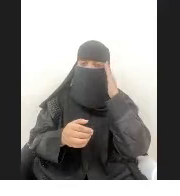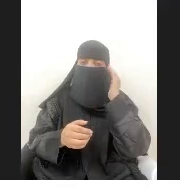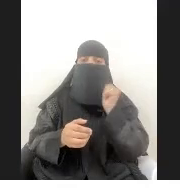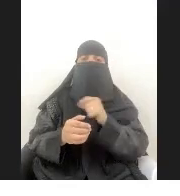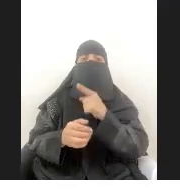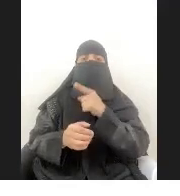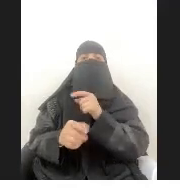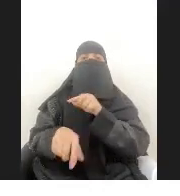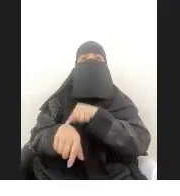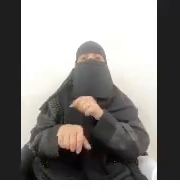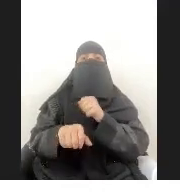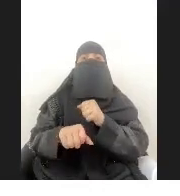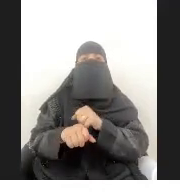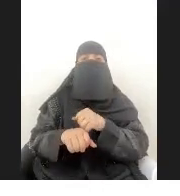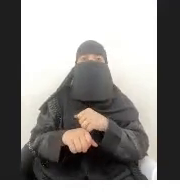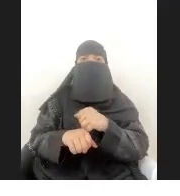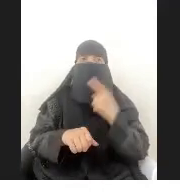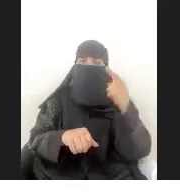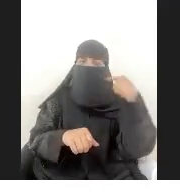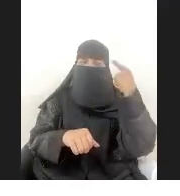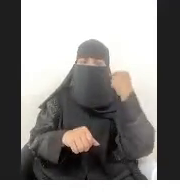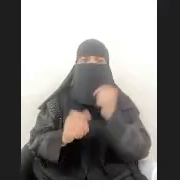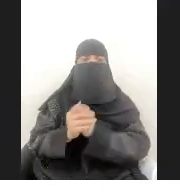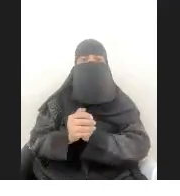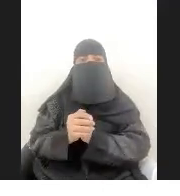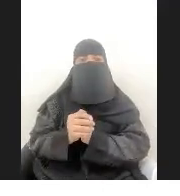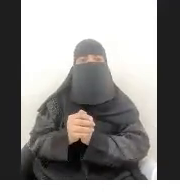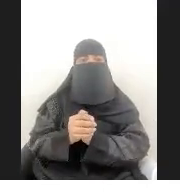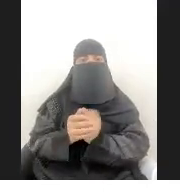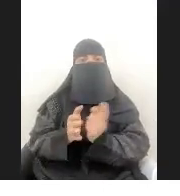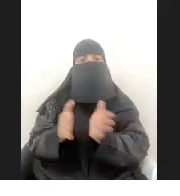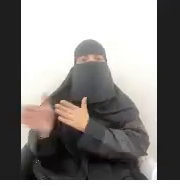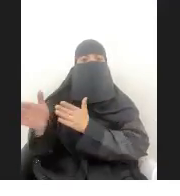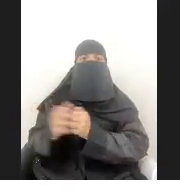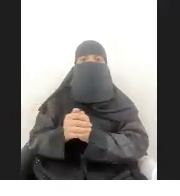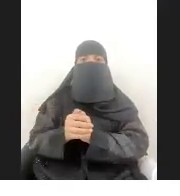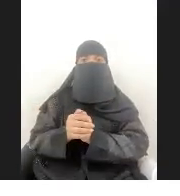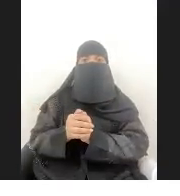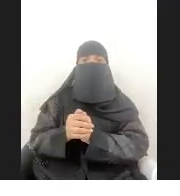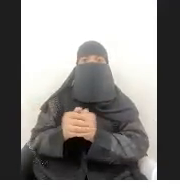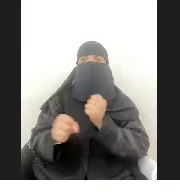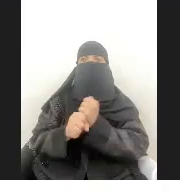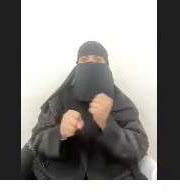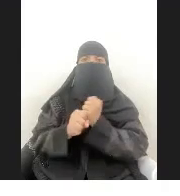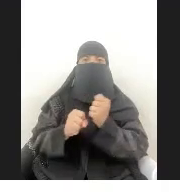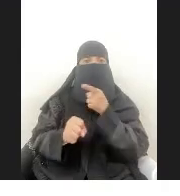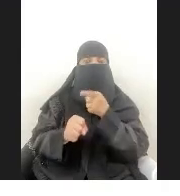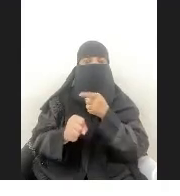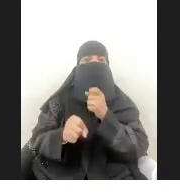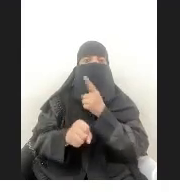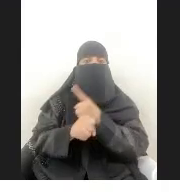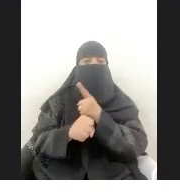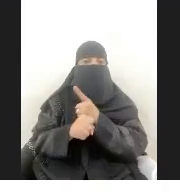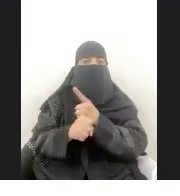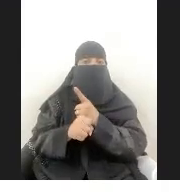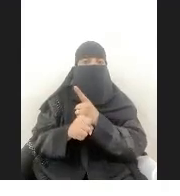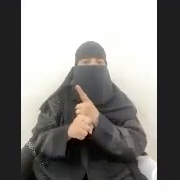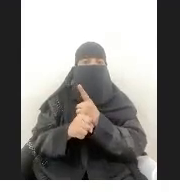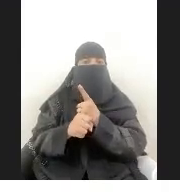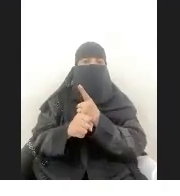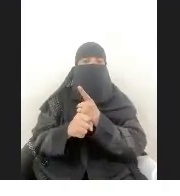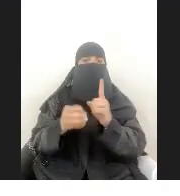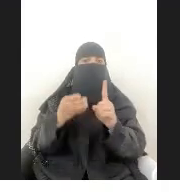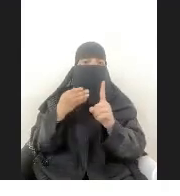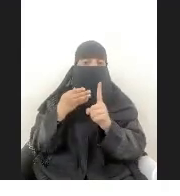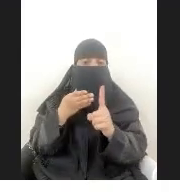عادة في الأنشطة الغير متزامنة يكون دور المعلم هو المرشد. خلينا نشوف أمثلة على أنشطة غير متزامنة.